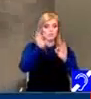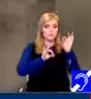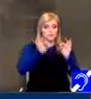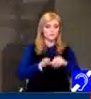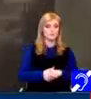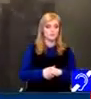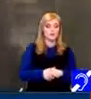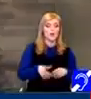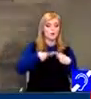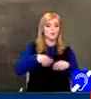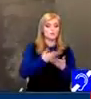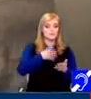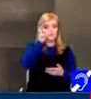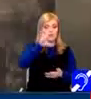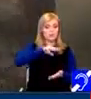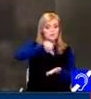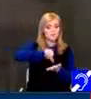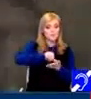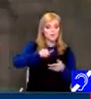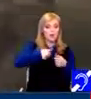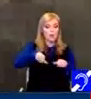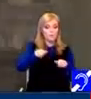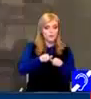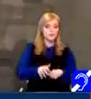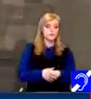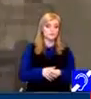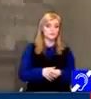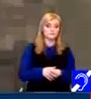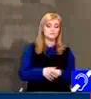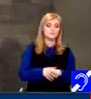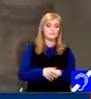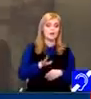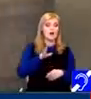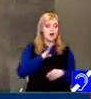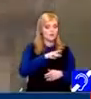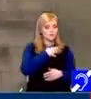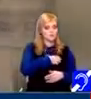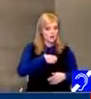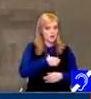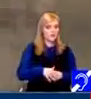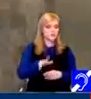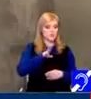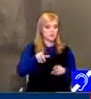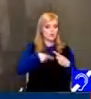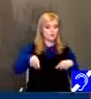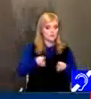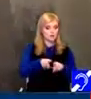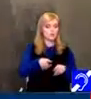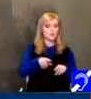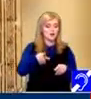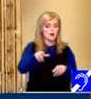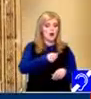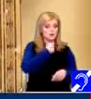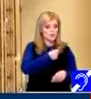70%. În Sfatul Țării a fost membru al Comisiei Declarații și Statute, precum și al Comisiei de Arbitraj. A avut o contribuție majoră la formarea armatei moldovenești.